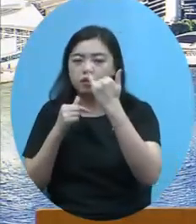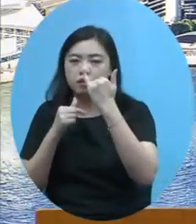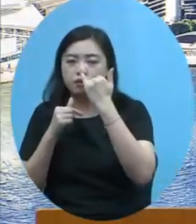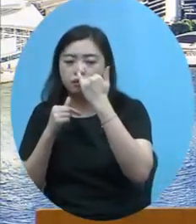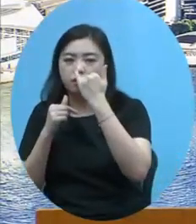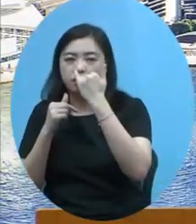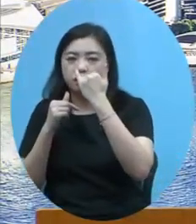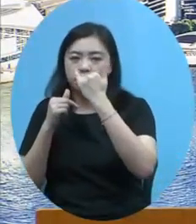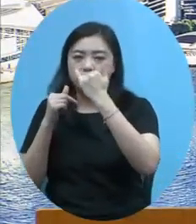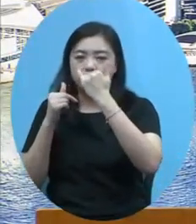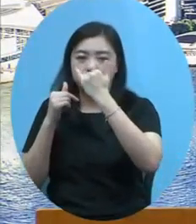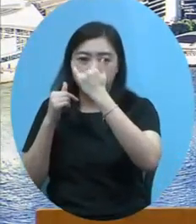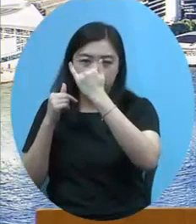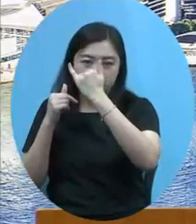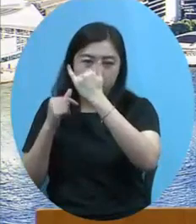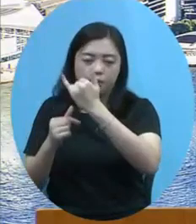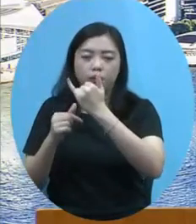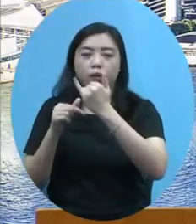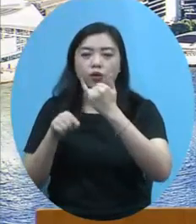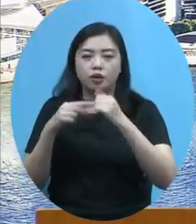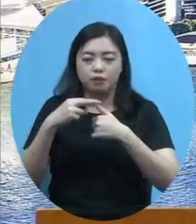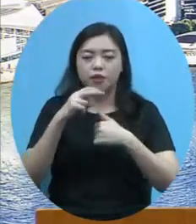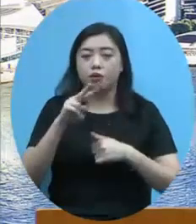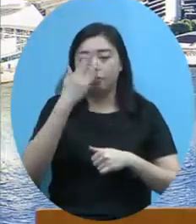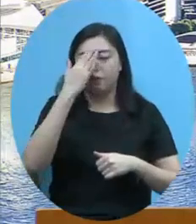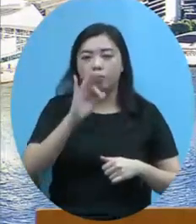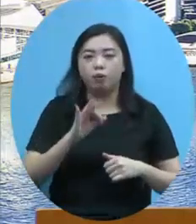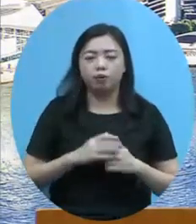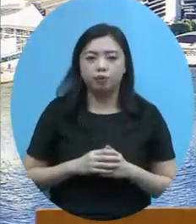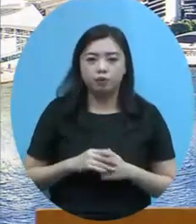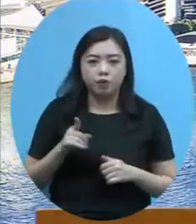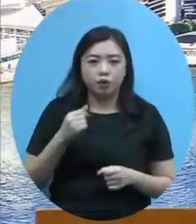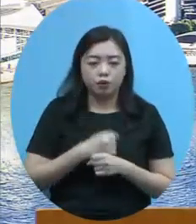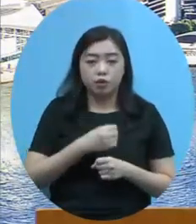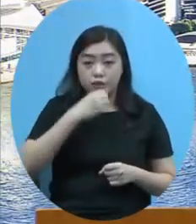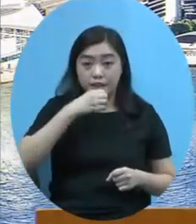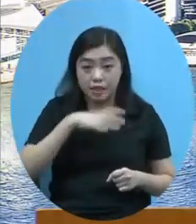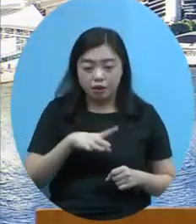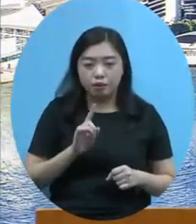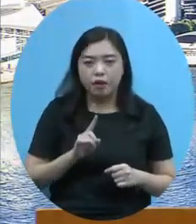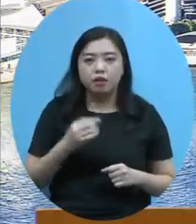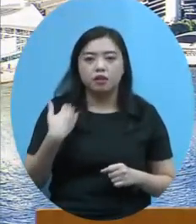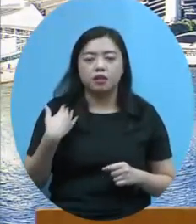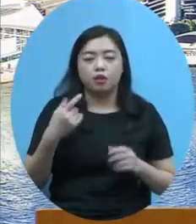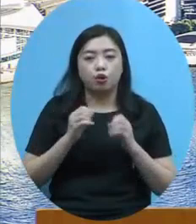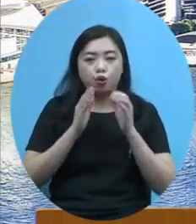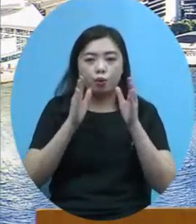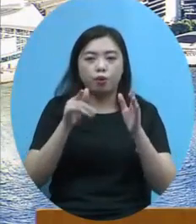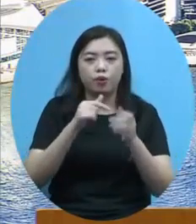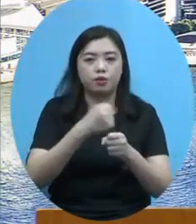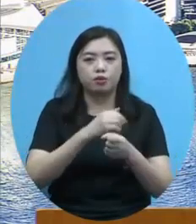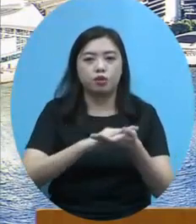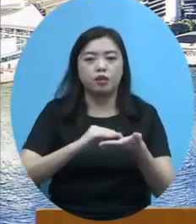10號檢測都是陰性的。她在工作的時候曾經跟剛才公布那位的清潔